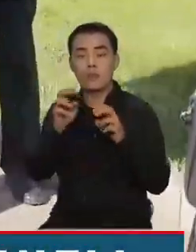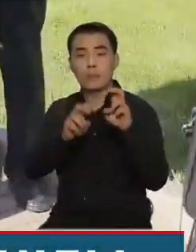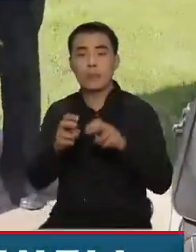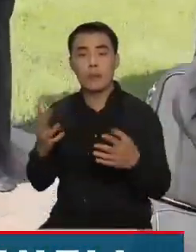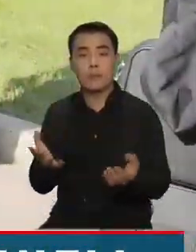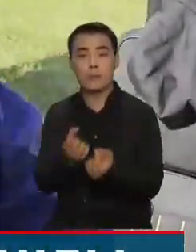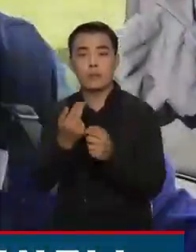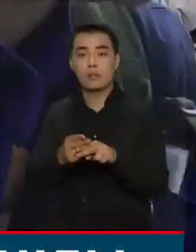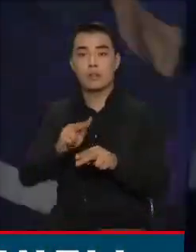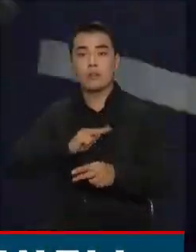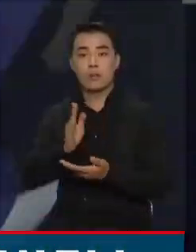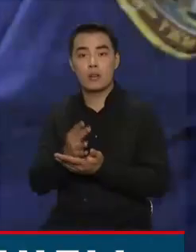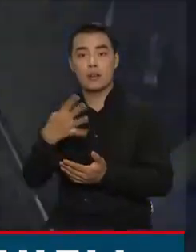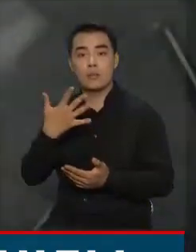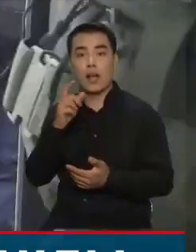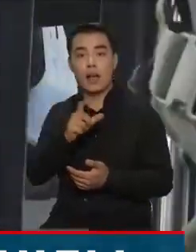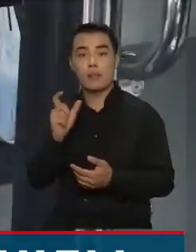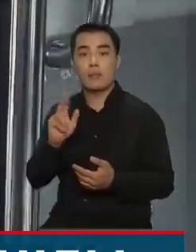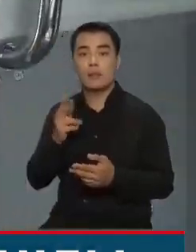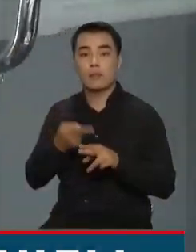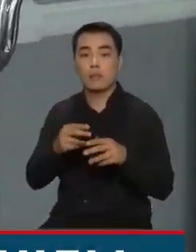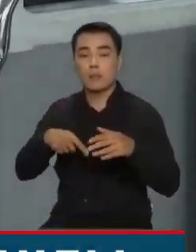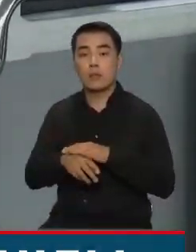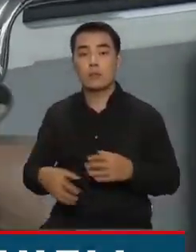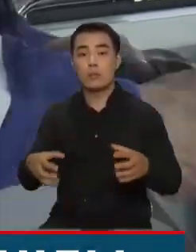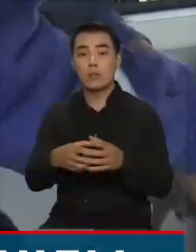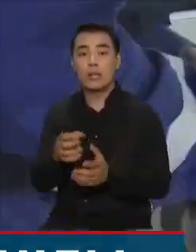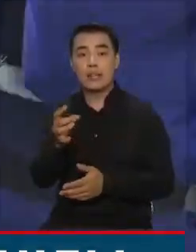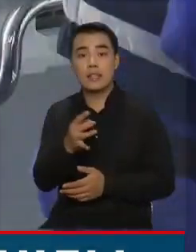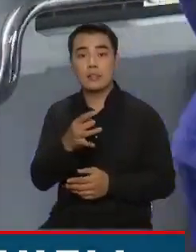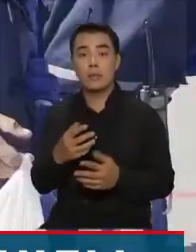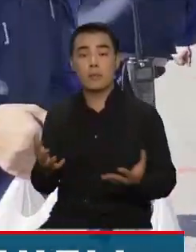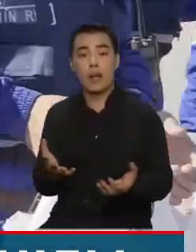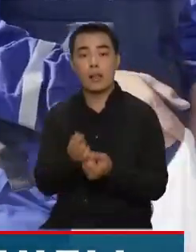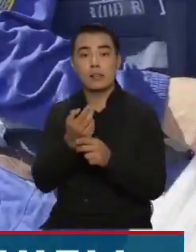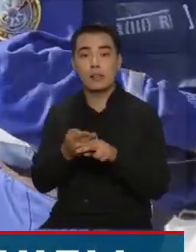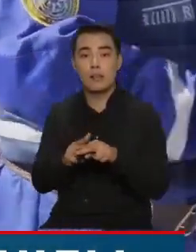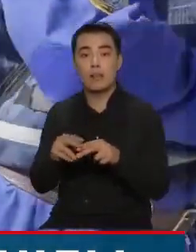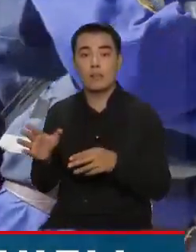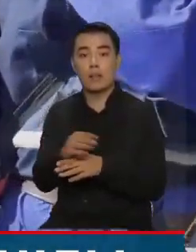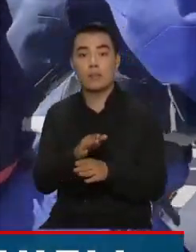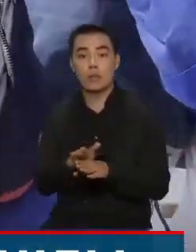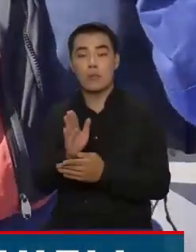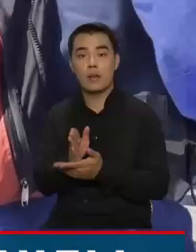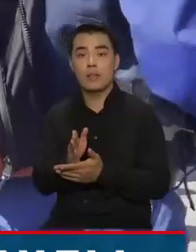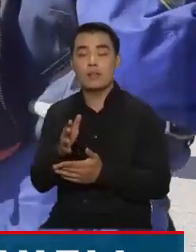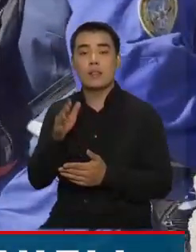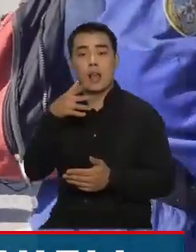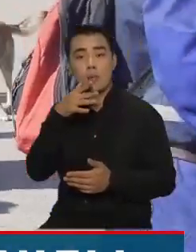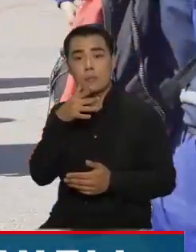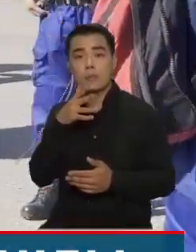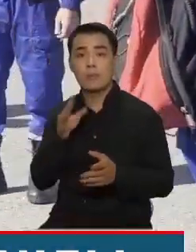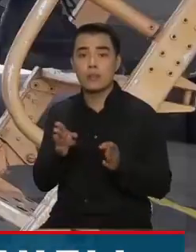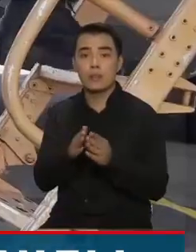құтқару жұмыстарымен айналысады. 45 адамнан жасақталған топтың ішінде республикалық жедел құтқару жасағының құтқарушылары, кинологтар,